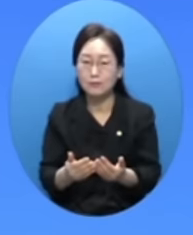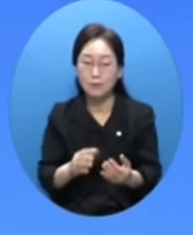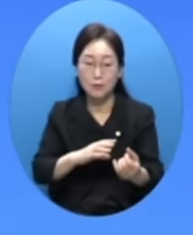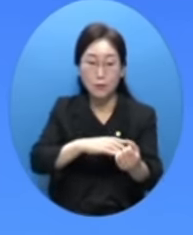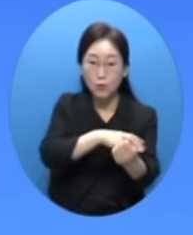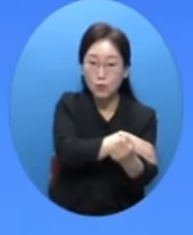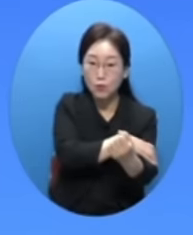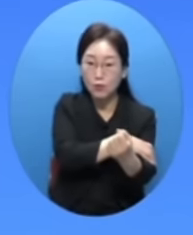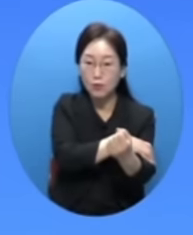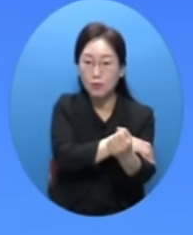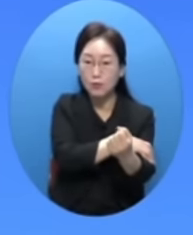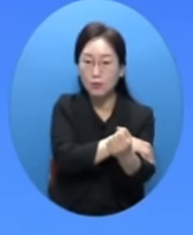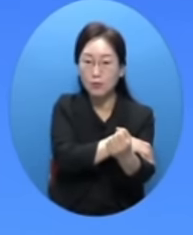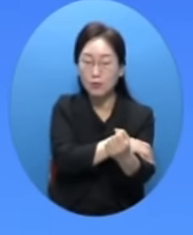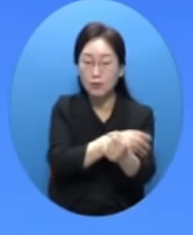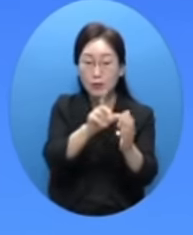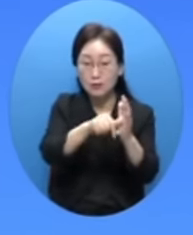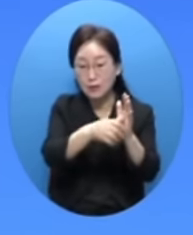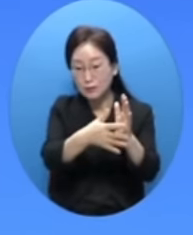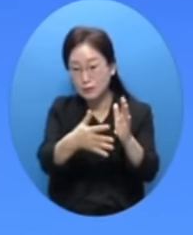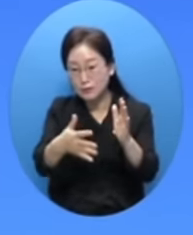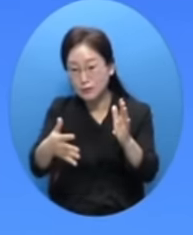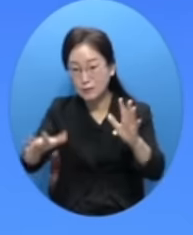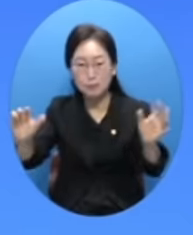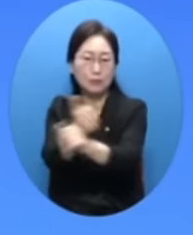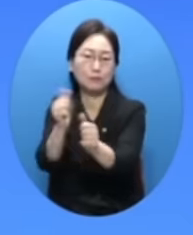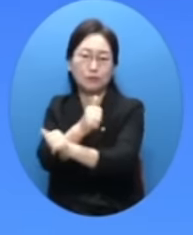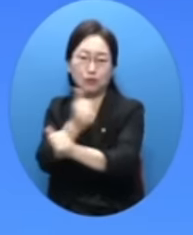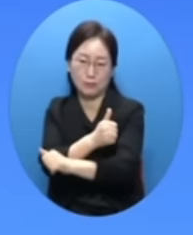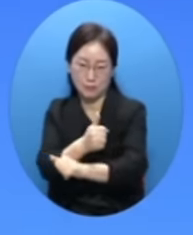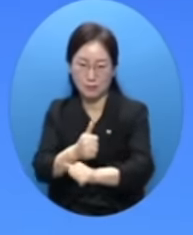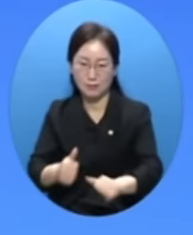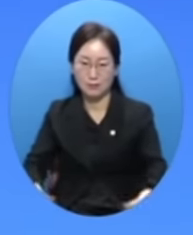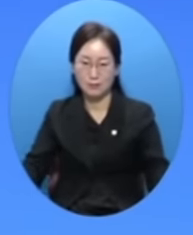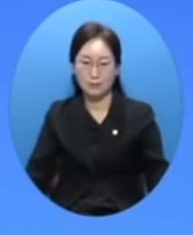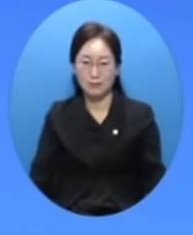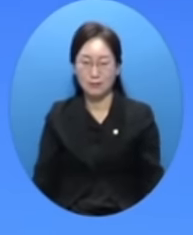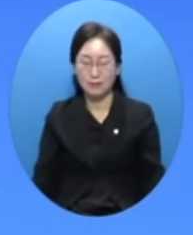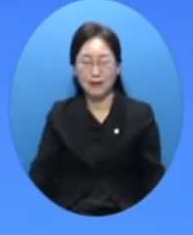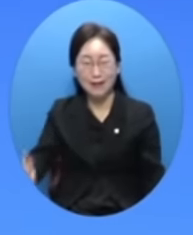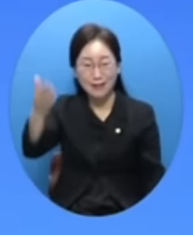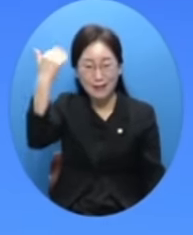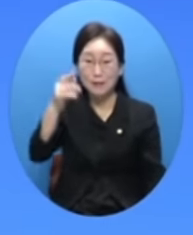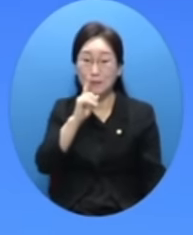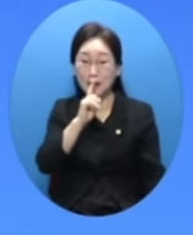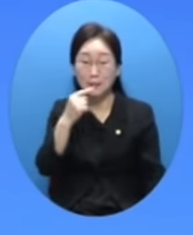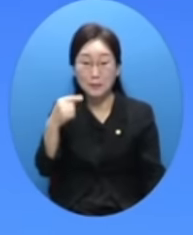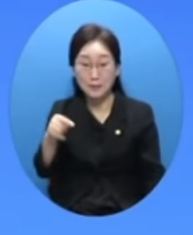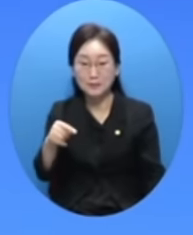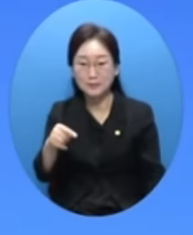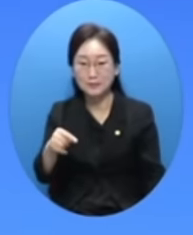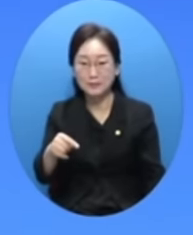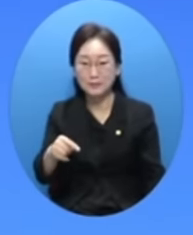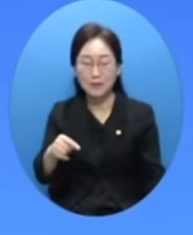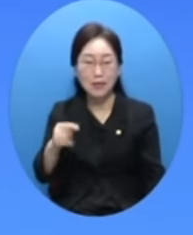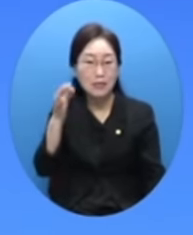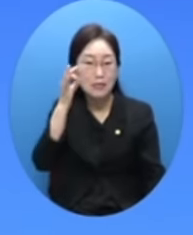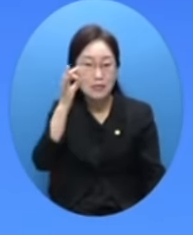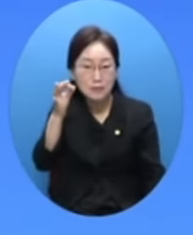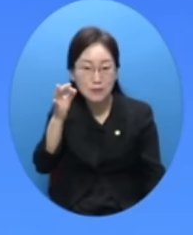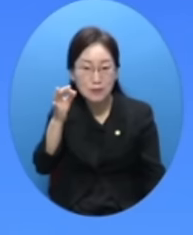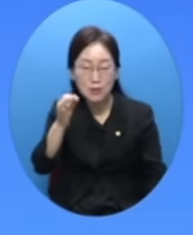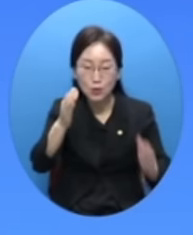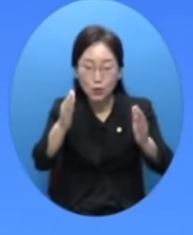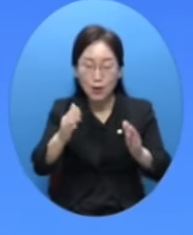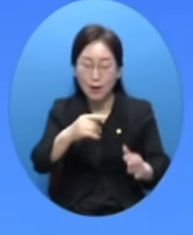권력은 시간이 지나가면 바뀌고 사라지는 것입니다. 옛말에 열흘 붉은